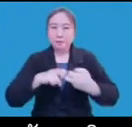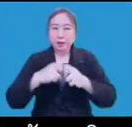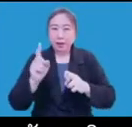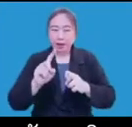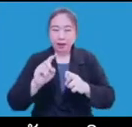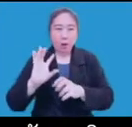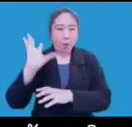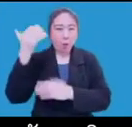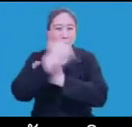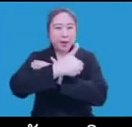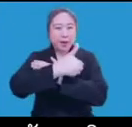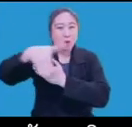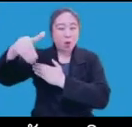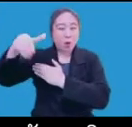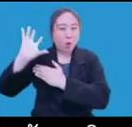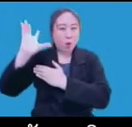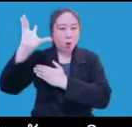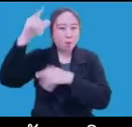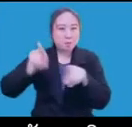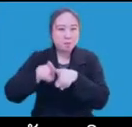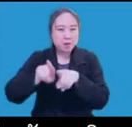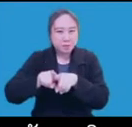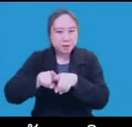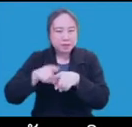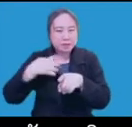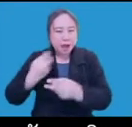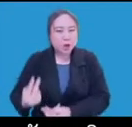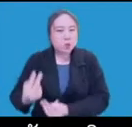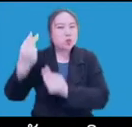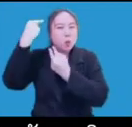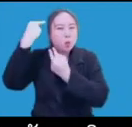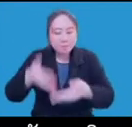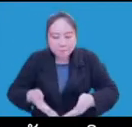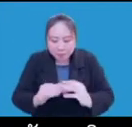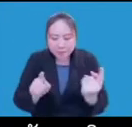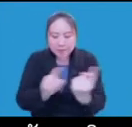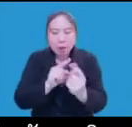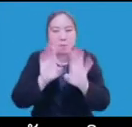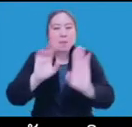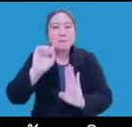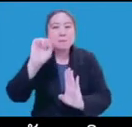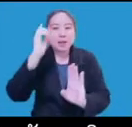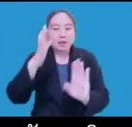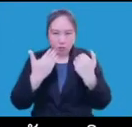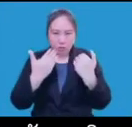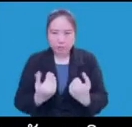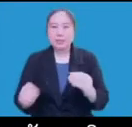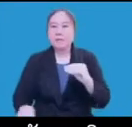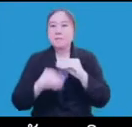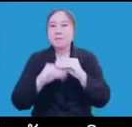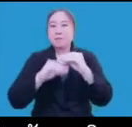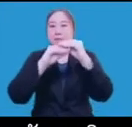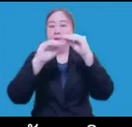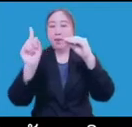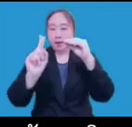มันทำให้โลกเนี่ยหันกลับที่จะให้เราสร้างสังคมชุมชนยุคใหม่เพราะฉะนั้นนะคะสิ่งที่จะเติมไปเนี่ย